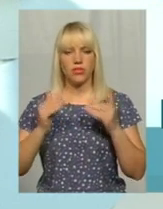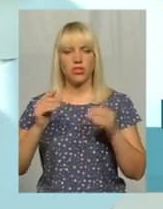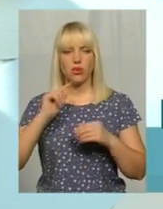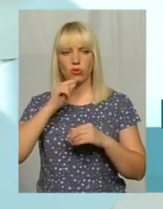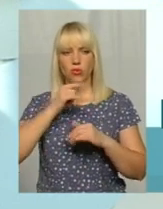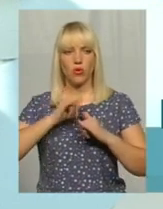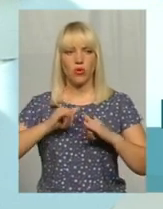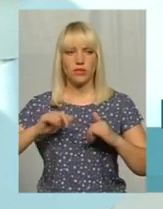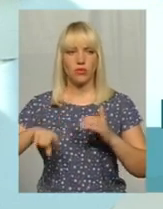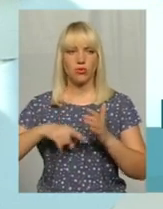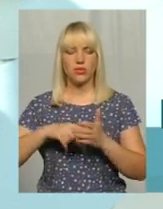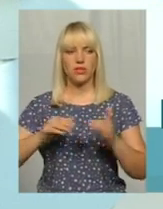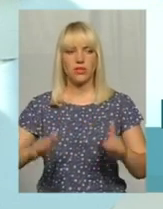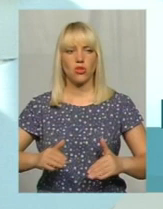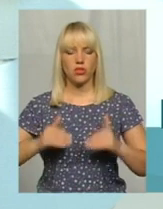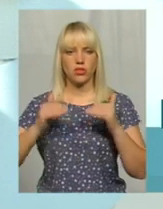міста, зростання